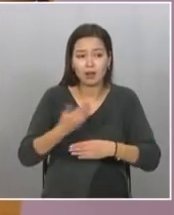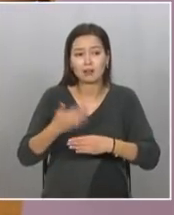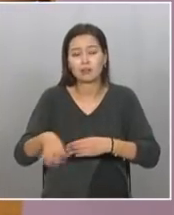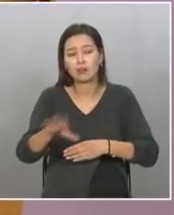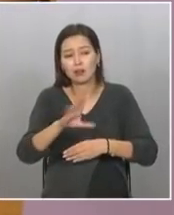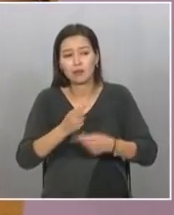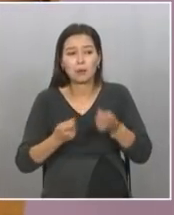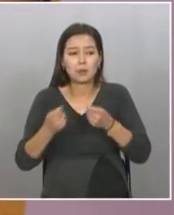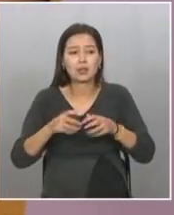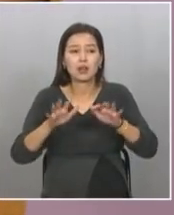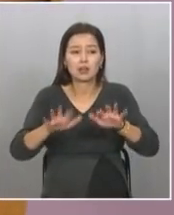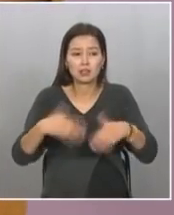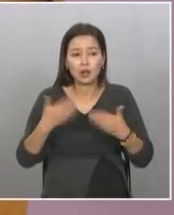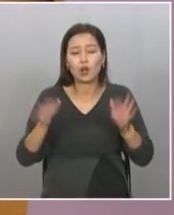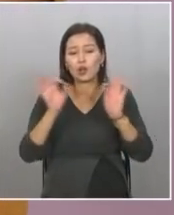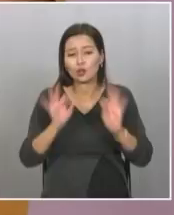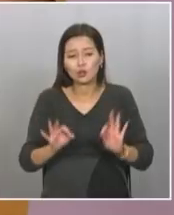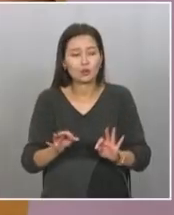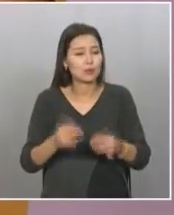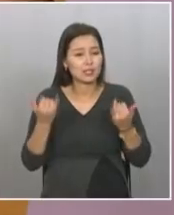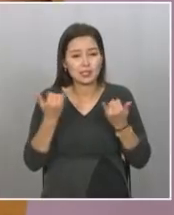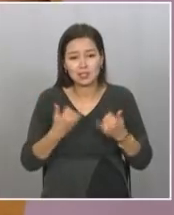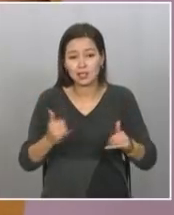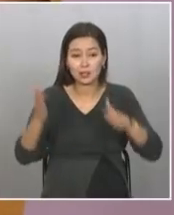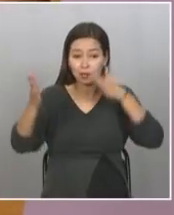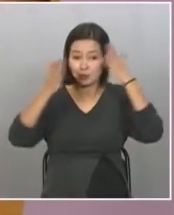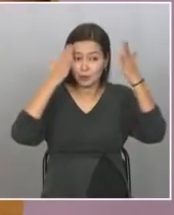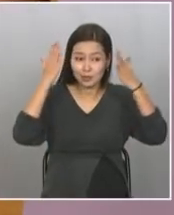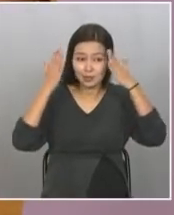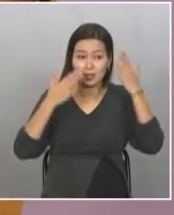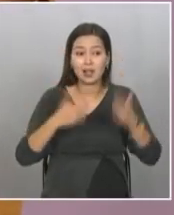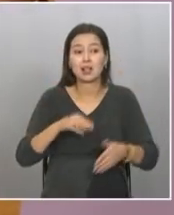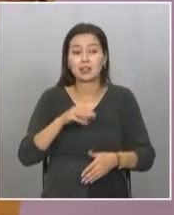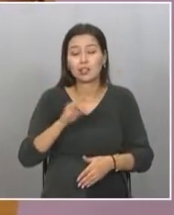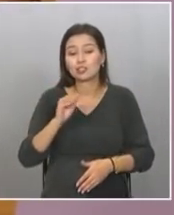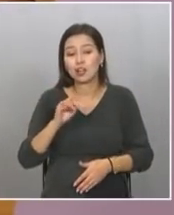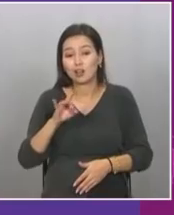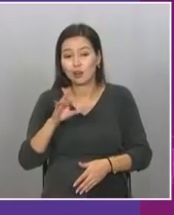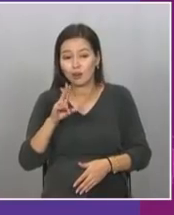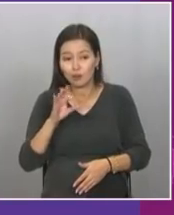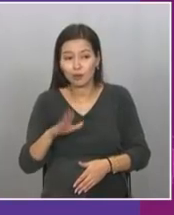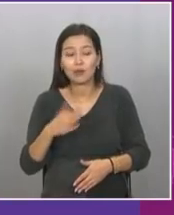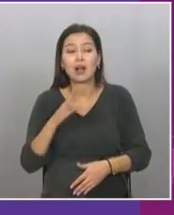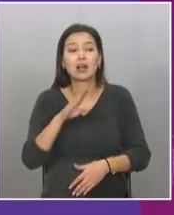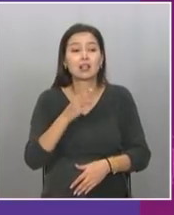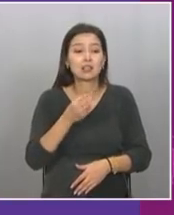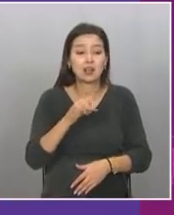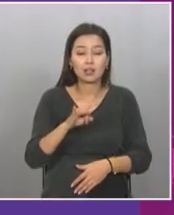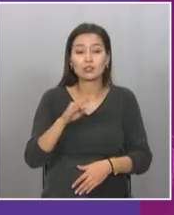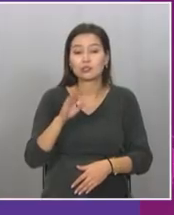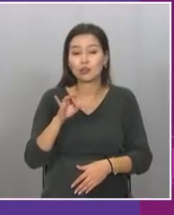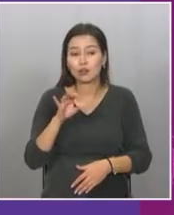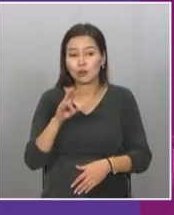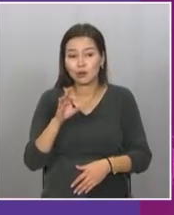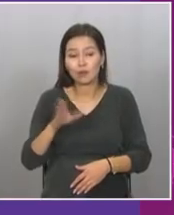күзіміз неткен көңілді. Тайыр Жароков. Олай болса, өлеңнің авторымен танысайық. Тайыр Жароков.